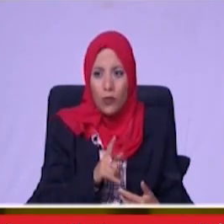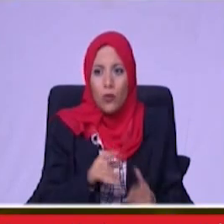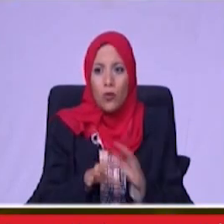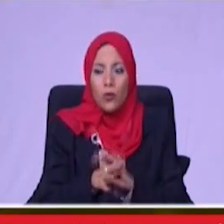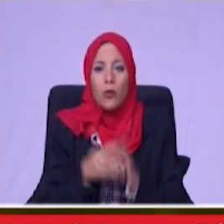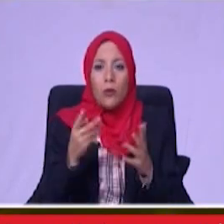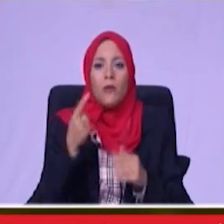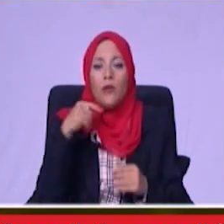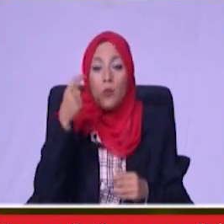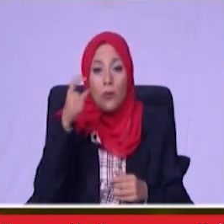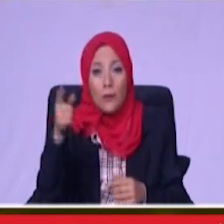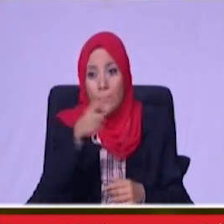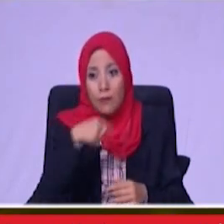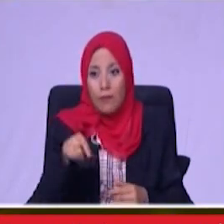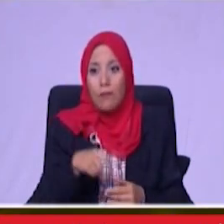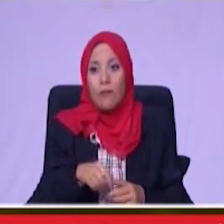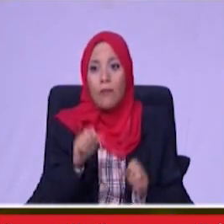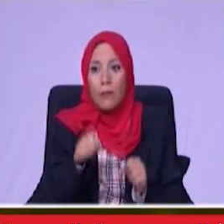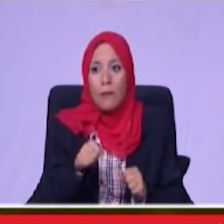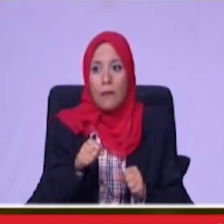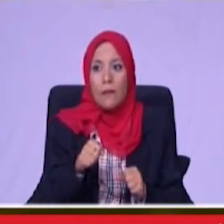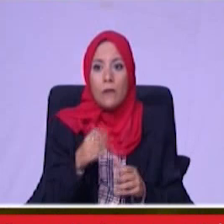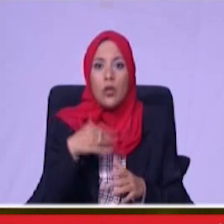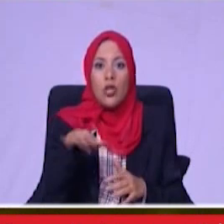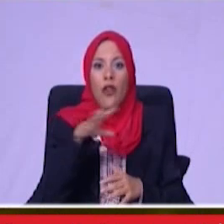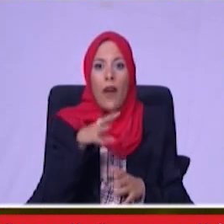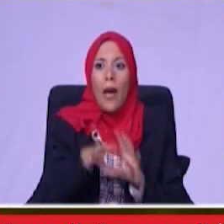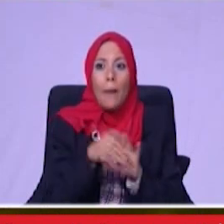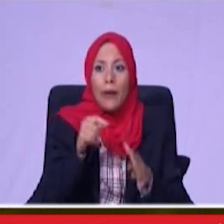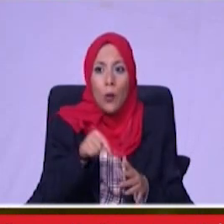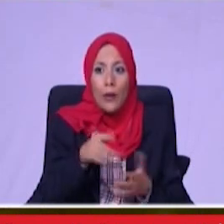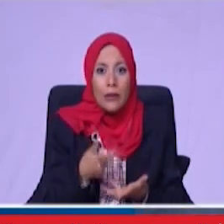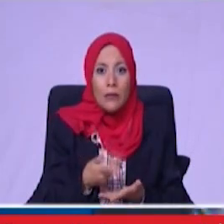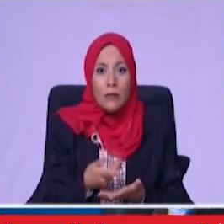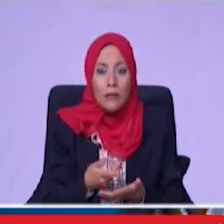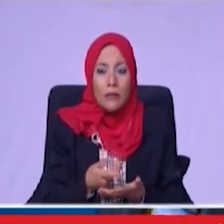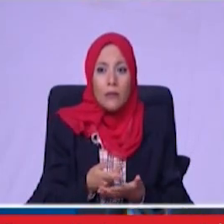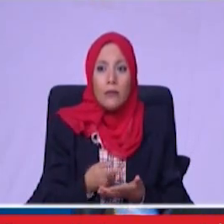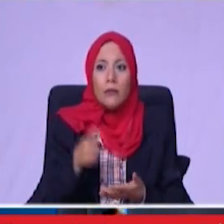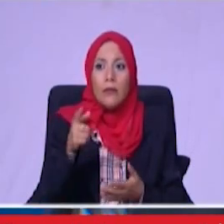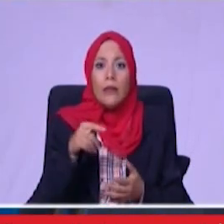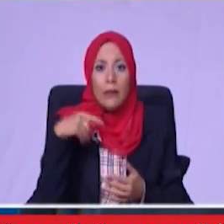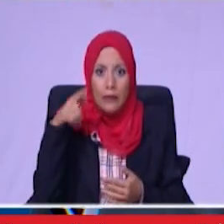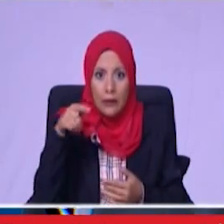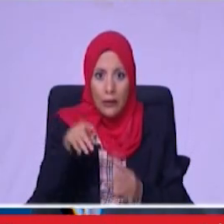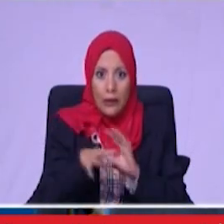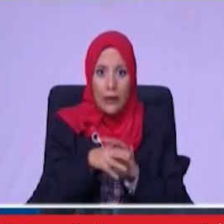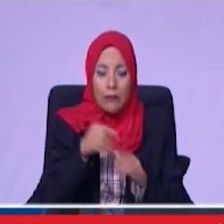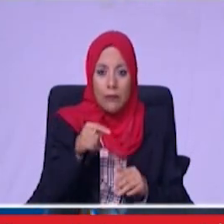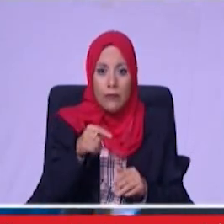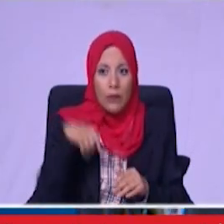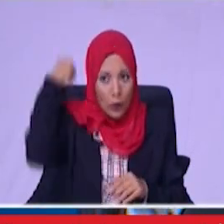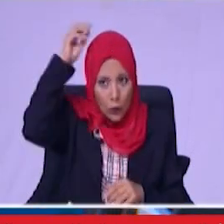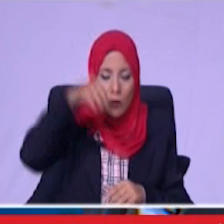غير المسلمين طيب الشفاعه تعمل ايه يا فندم الشفاعه اتغير كل الاحوال سيدنا النبي صلى الله عليه وسلم